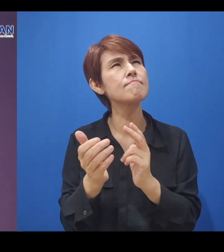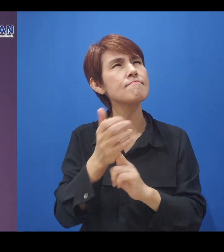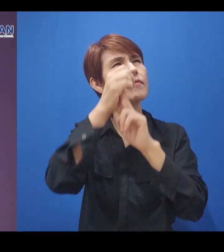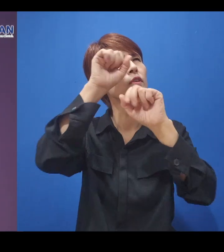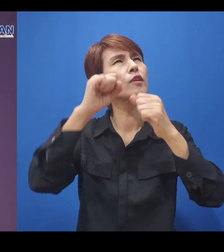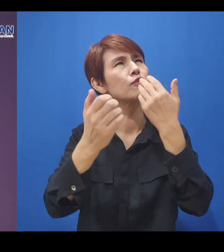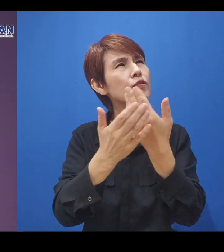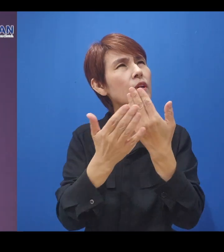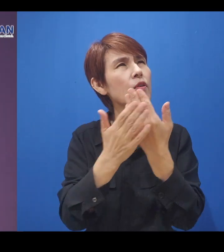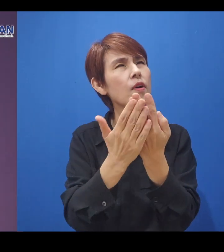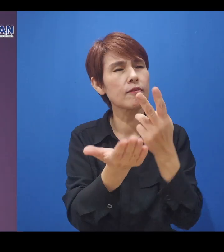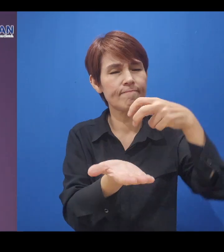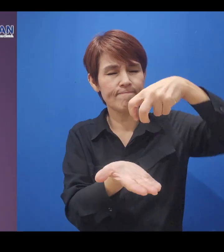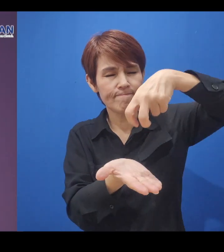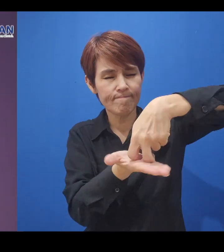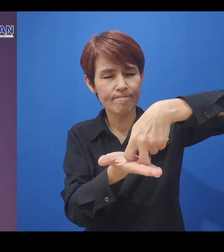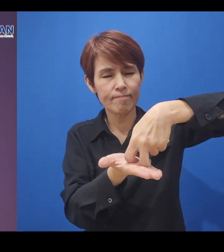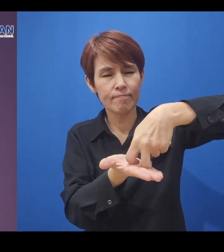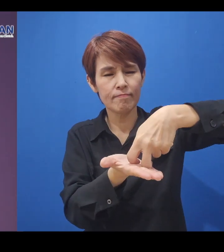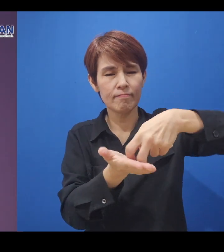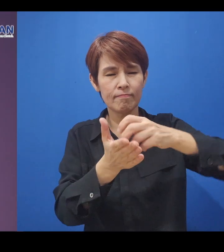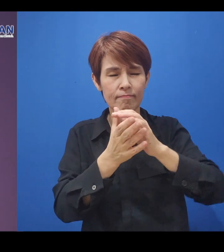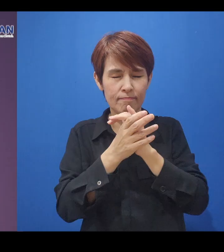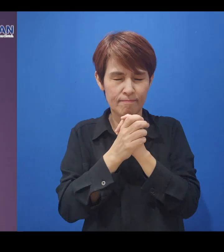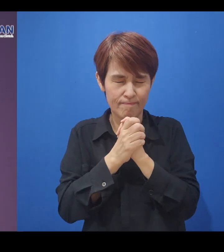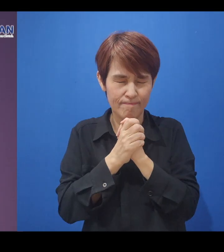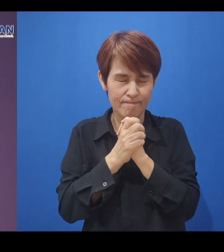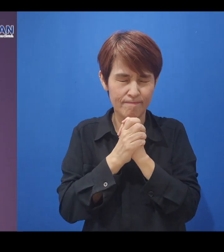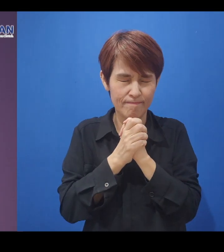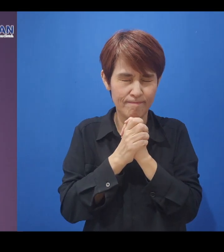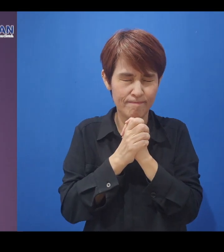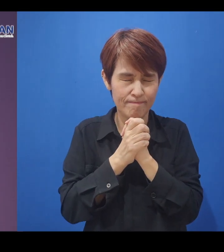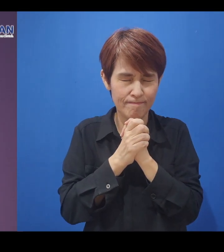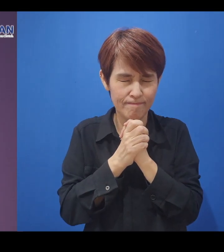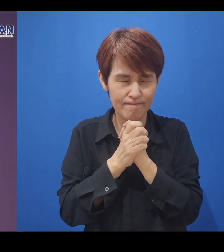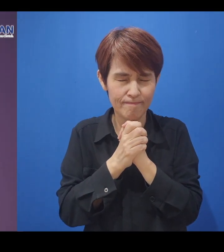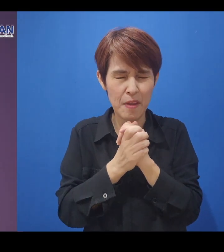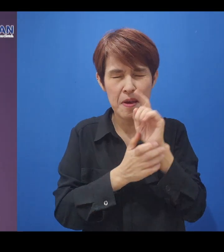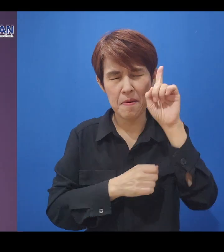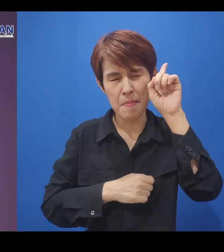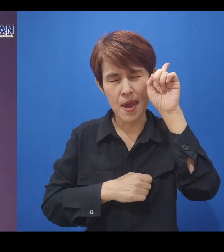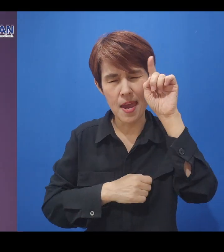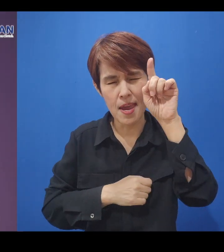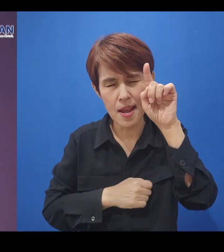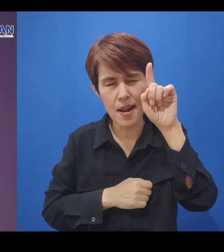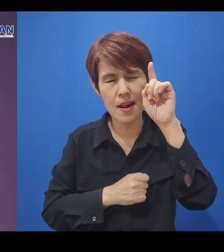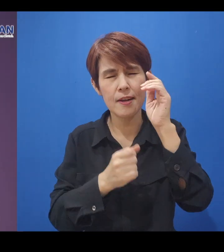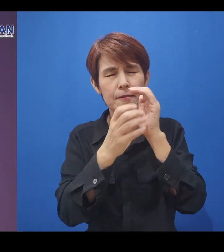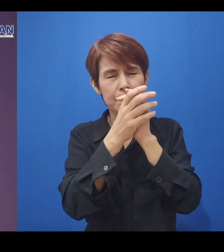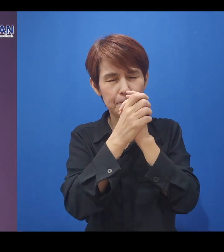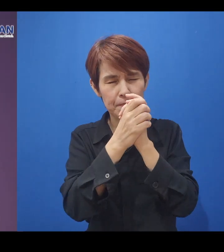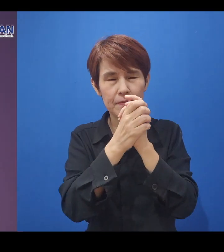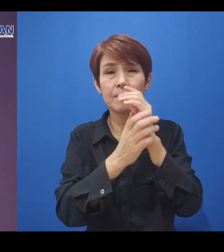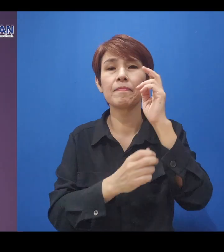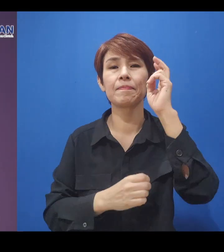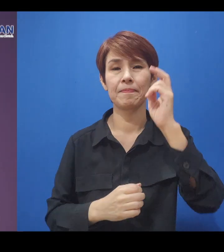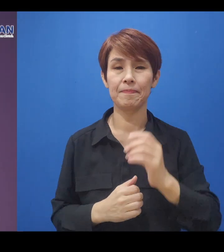하고 침상에 엎드려서 바나바와 바울은 매일 하늘의 하나님께 기도했을 겁니다.